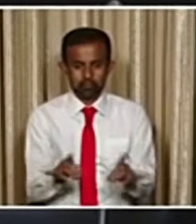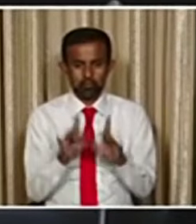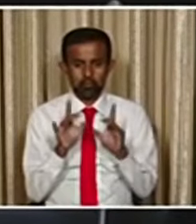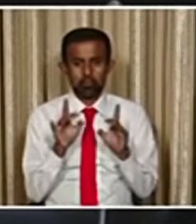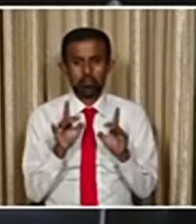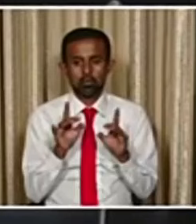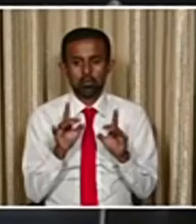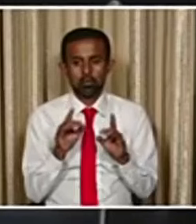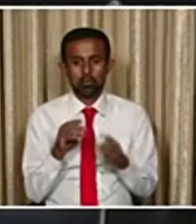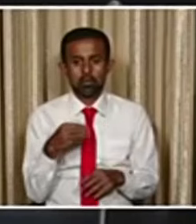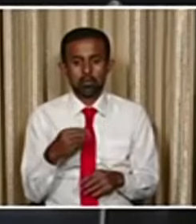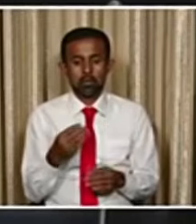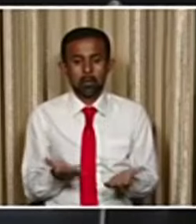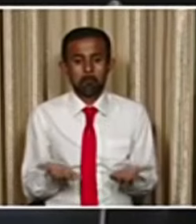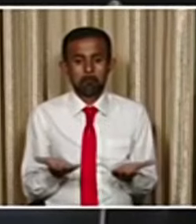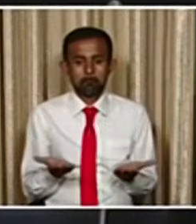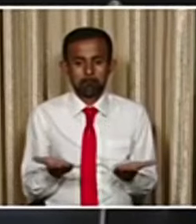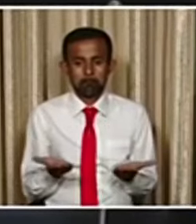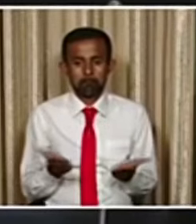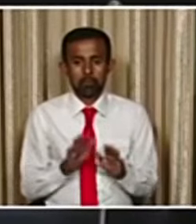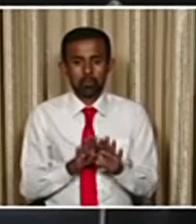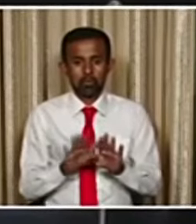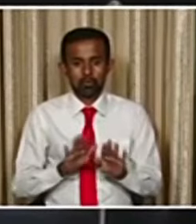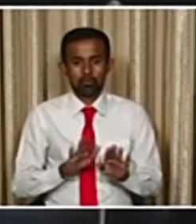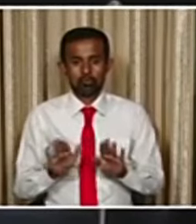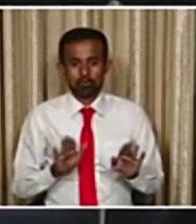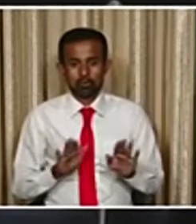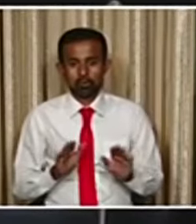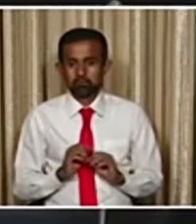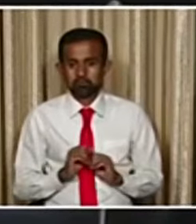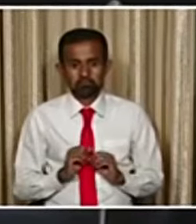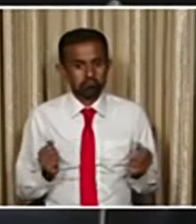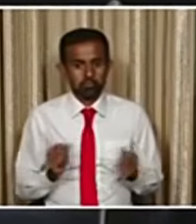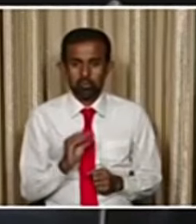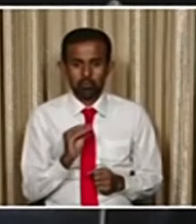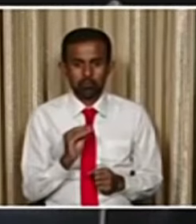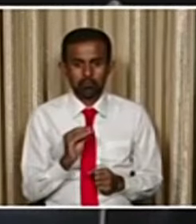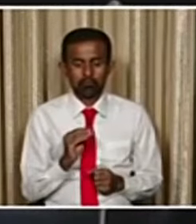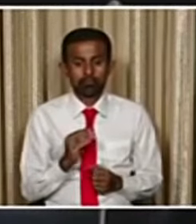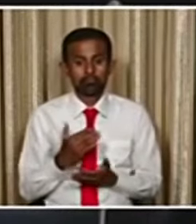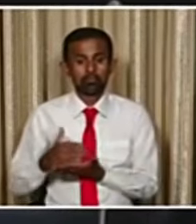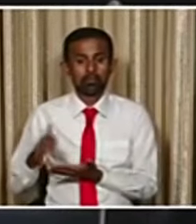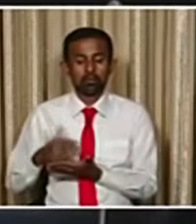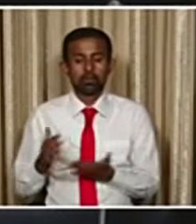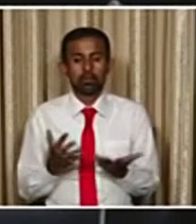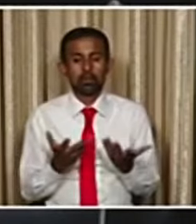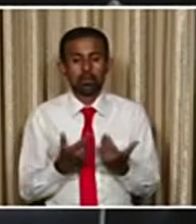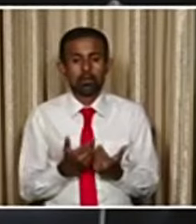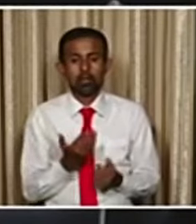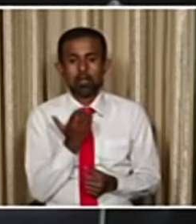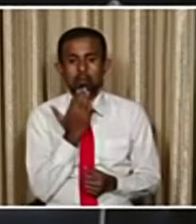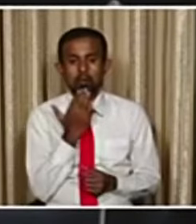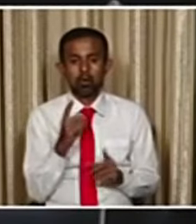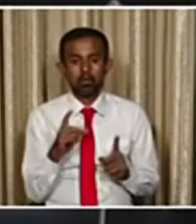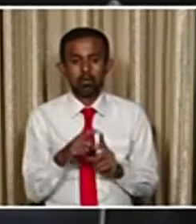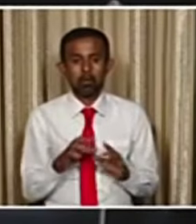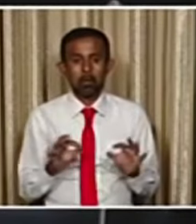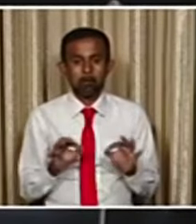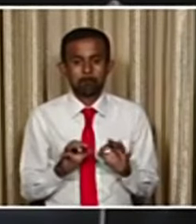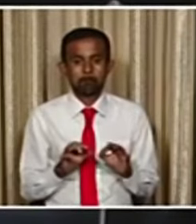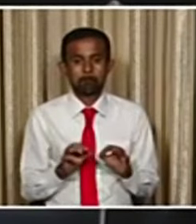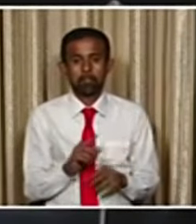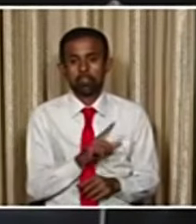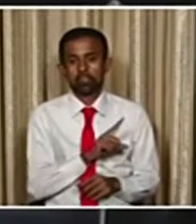යටත්ව ණය බර ඒ කළමනාකරණය නොකරගත්තා නම් ගෙවන ප්‍රමාණයෙන් ඇමරිකානු ඩොලර්